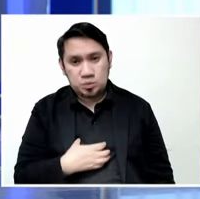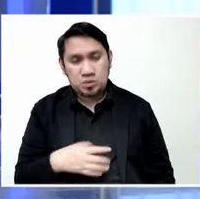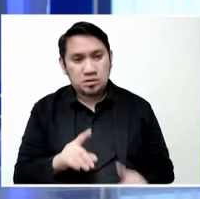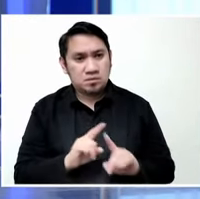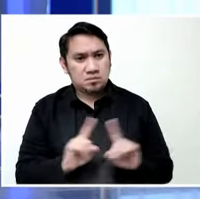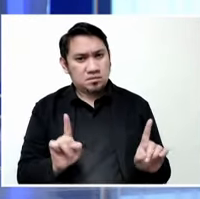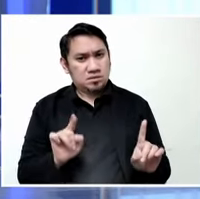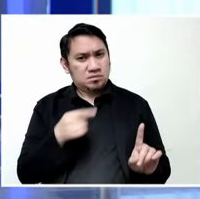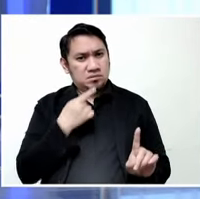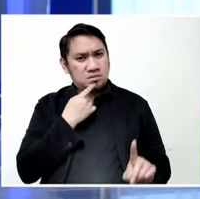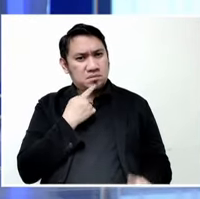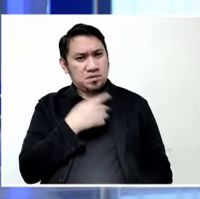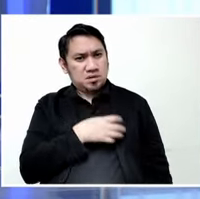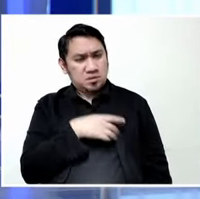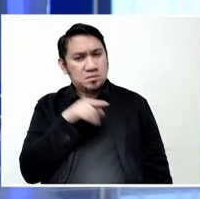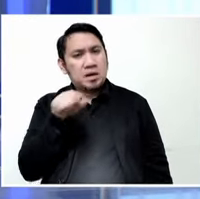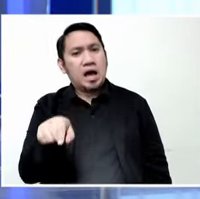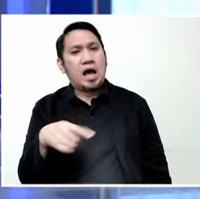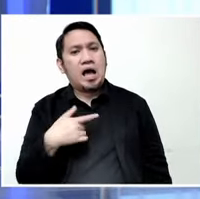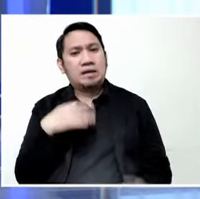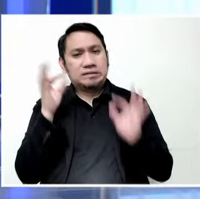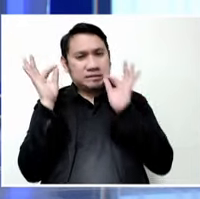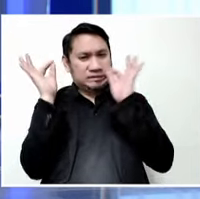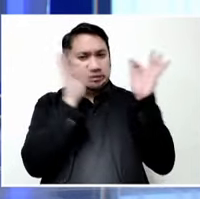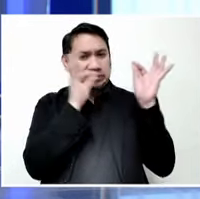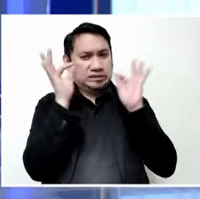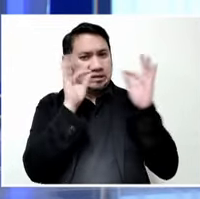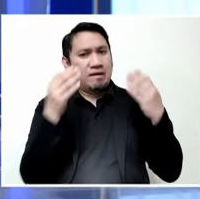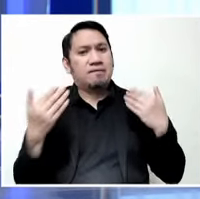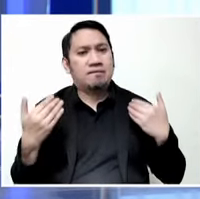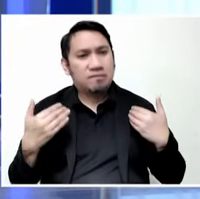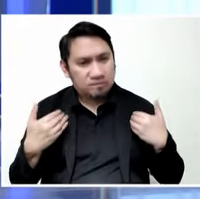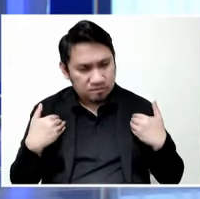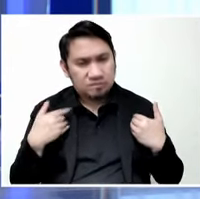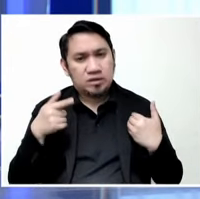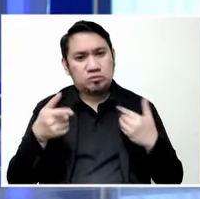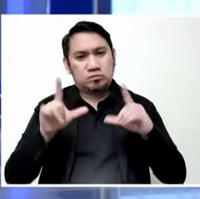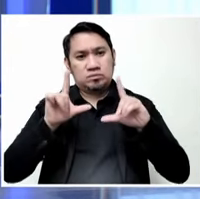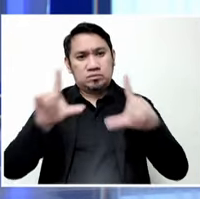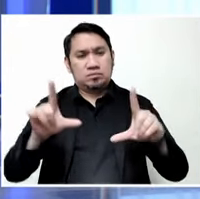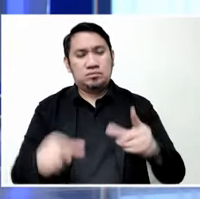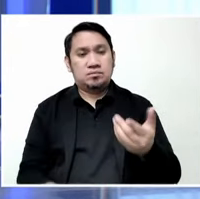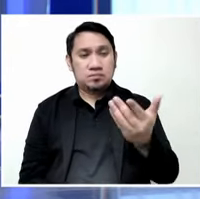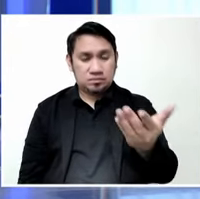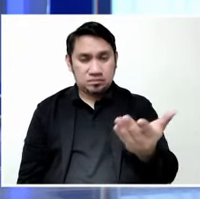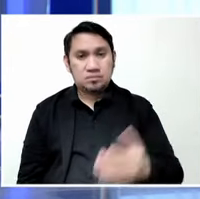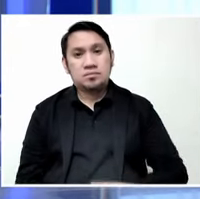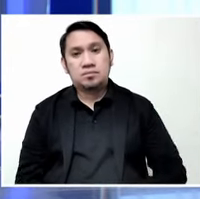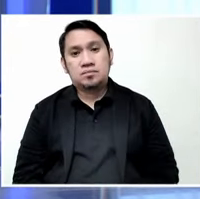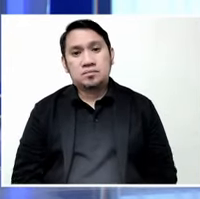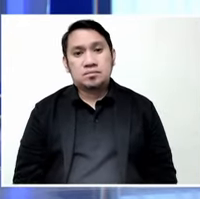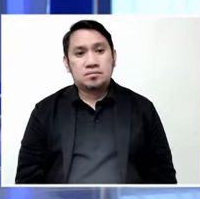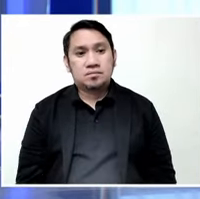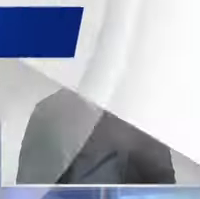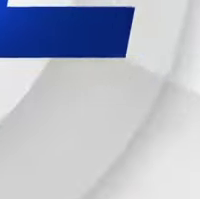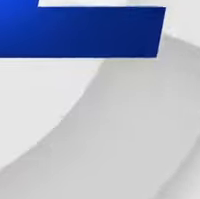ng PNP, nasa impluwensya ng illegal na droga ang suspect. Nagpapatrol, Robert